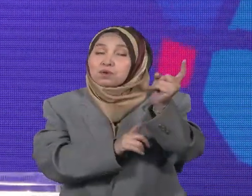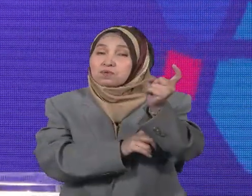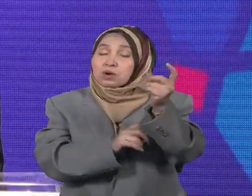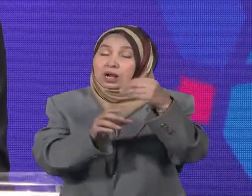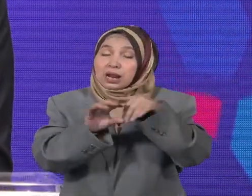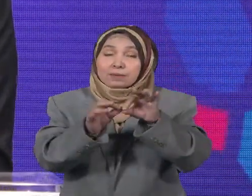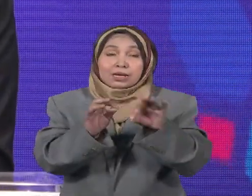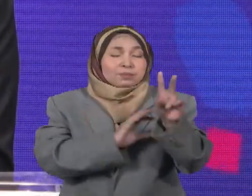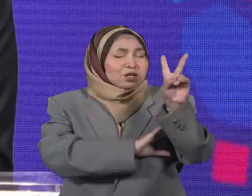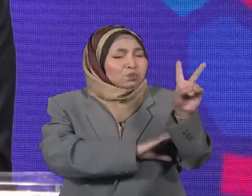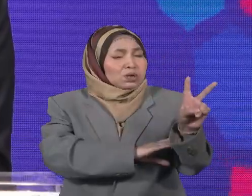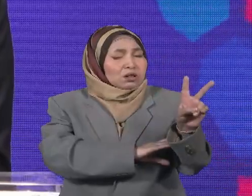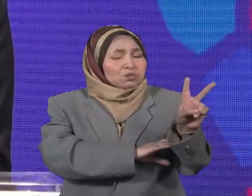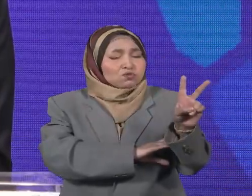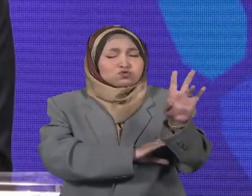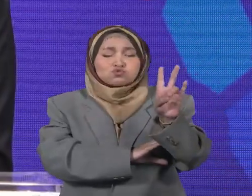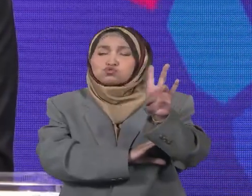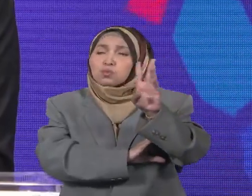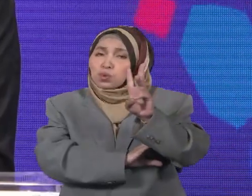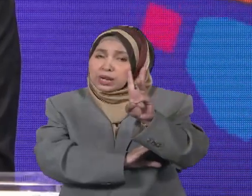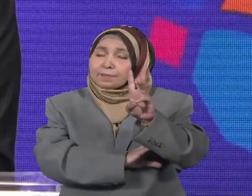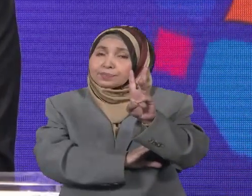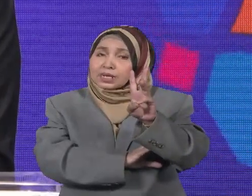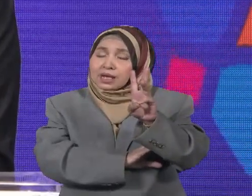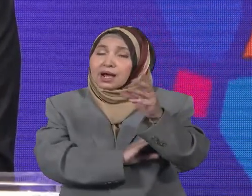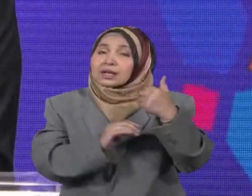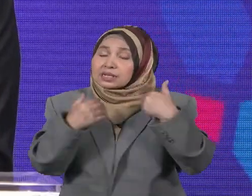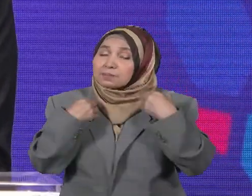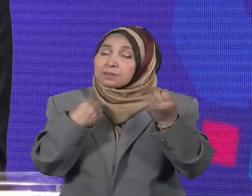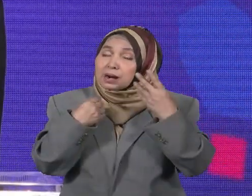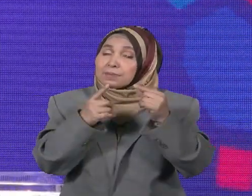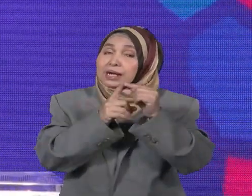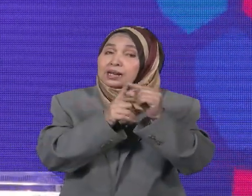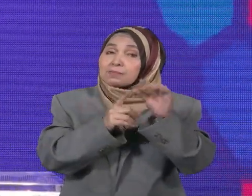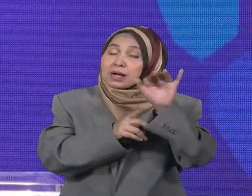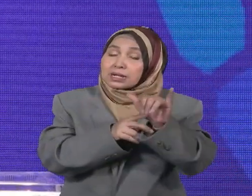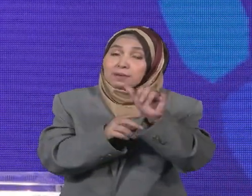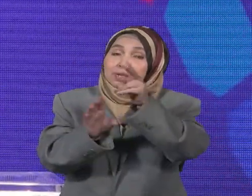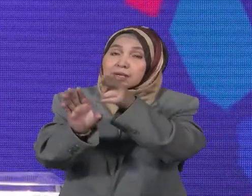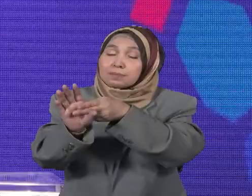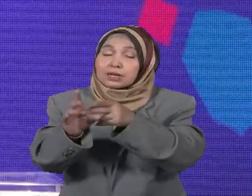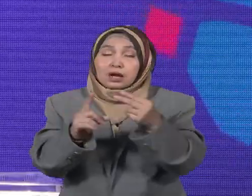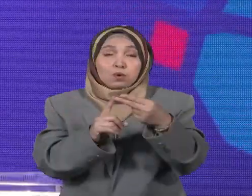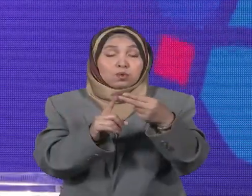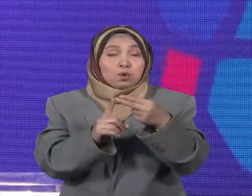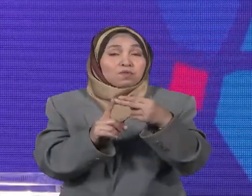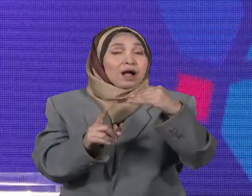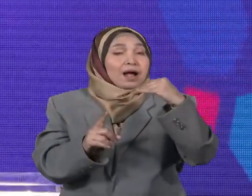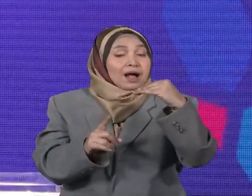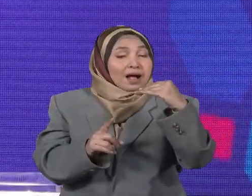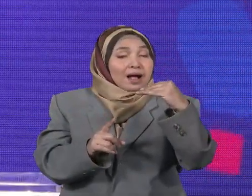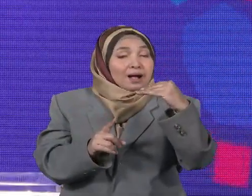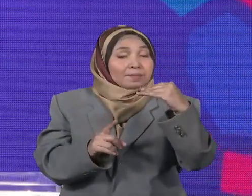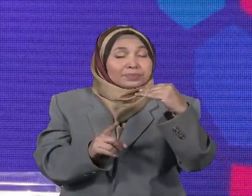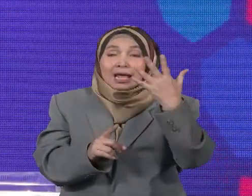ayat yang ke-276 ini juga ada beberapa kalimah yang melibatkan huruf ha.